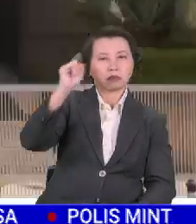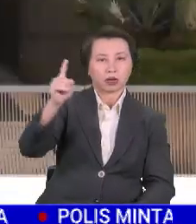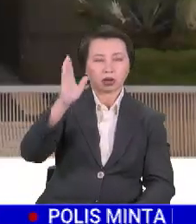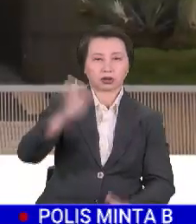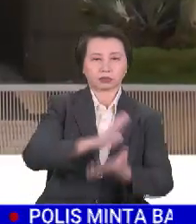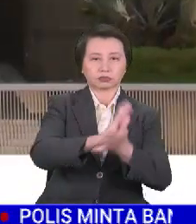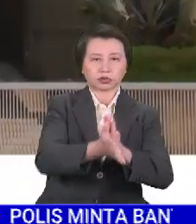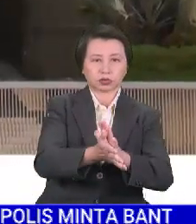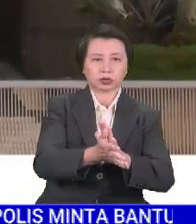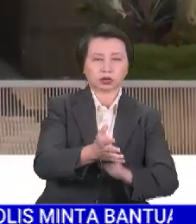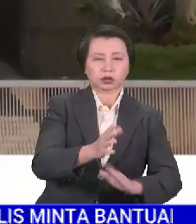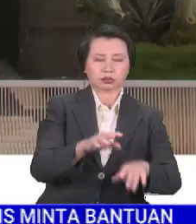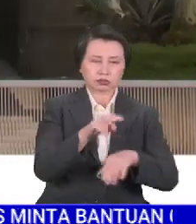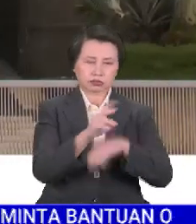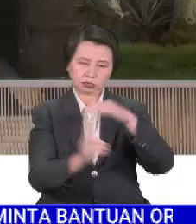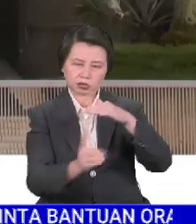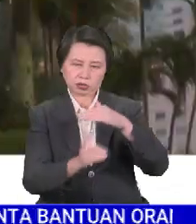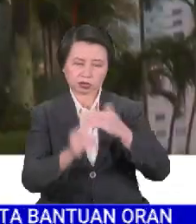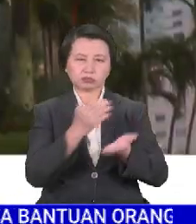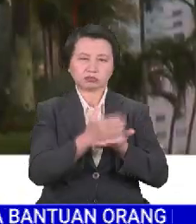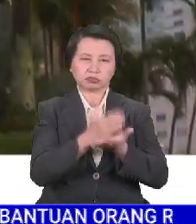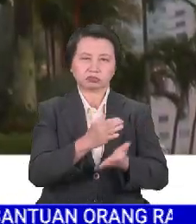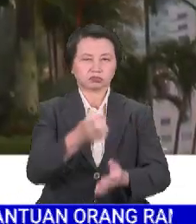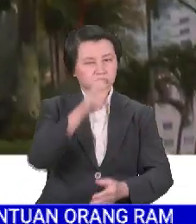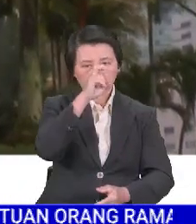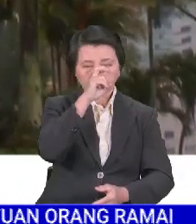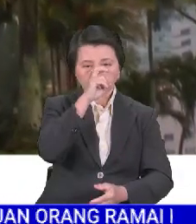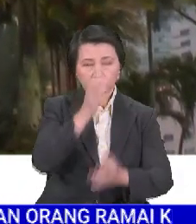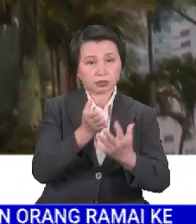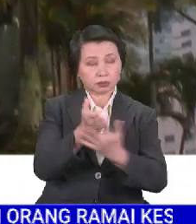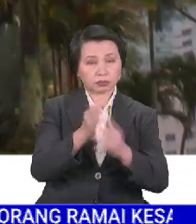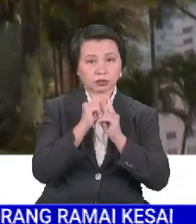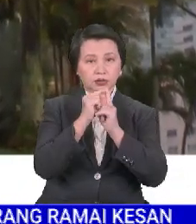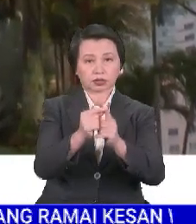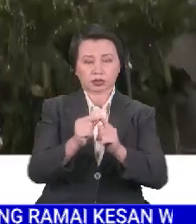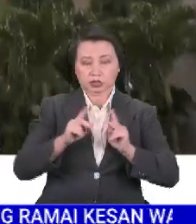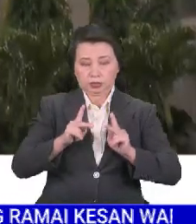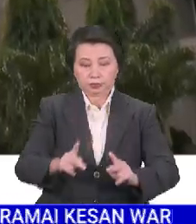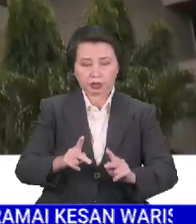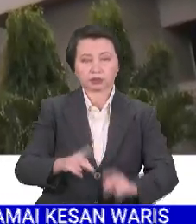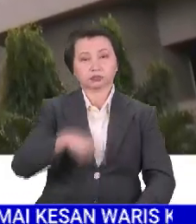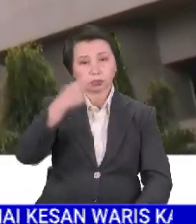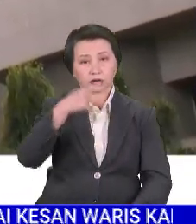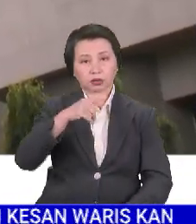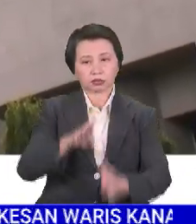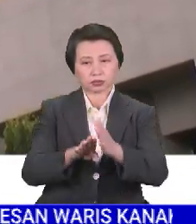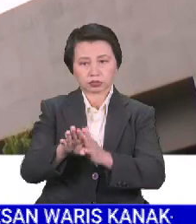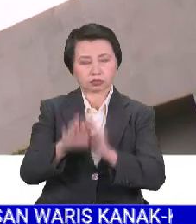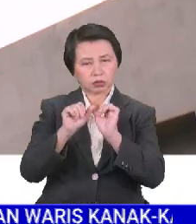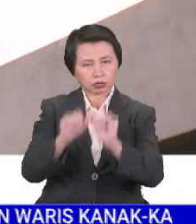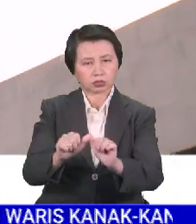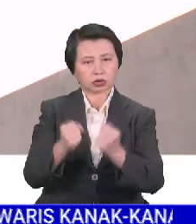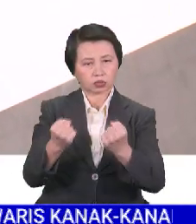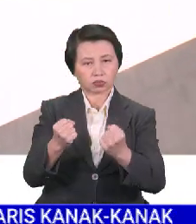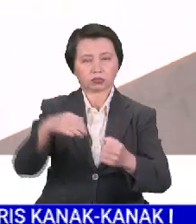akan menyebabkan dasar monitari akan terus diperketai melalui satu kenyataan pihaknya juga menyatakan pertumbuhan kekal